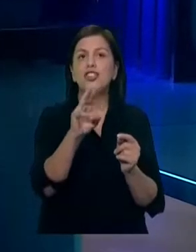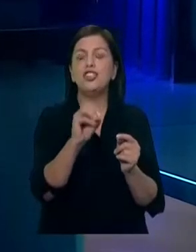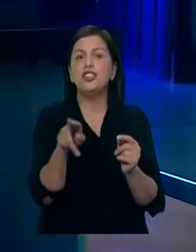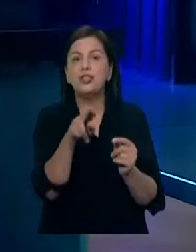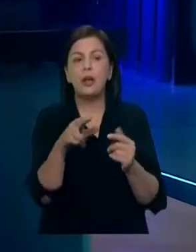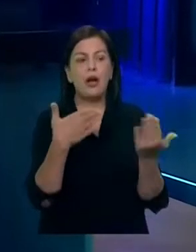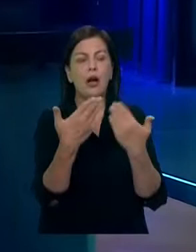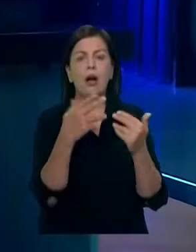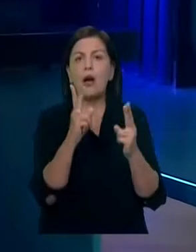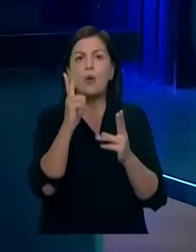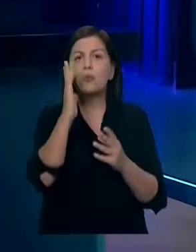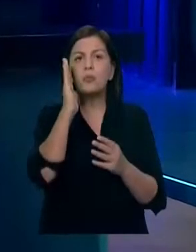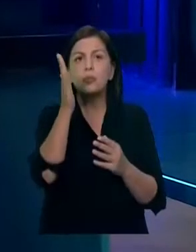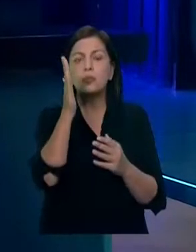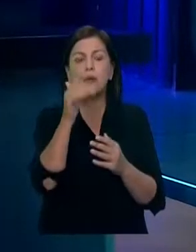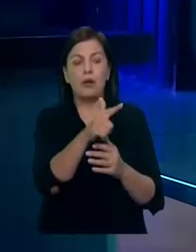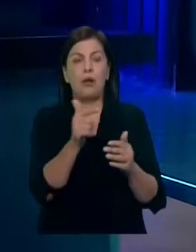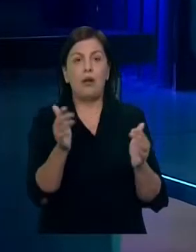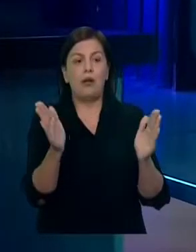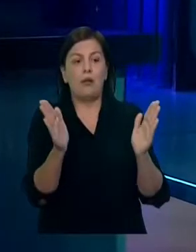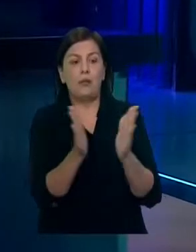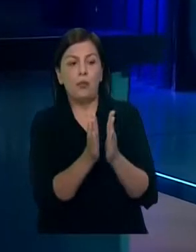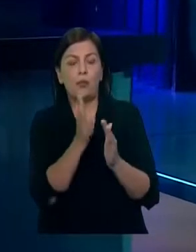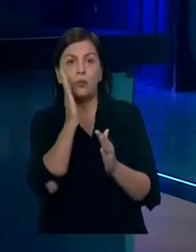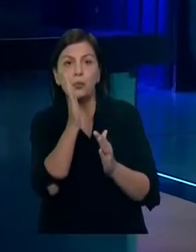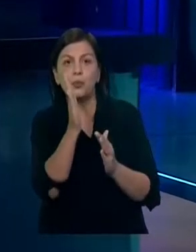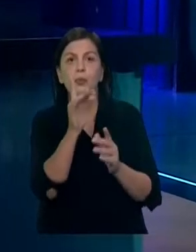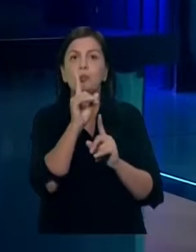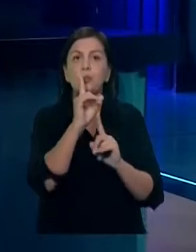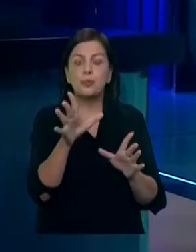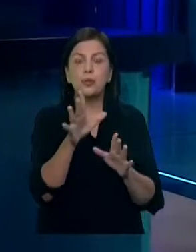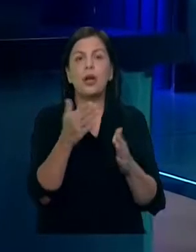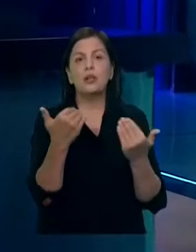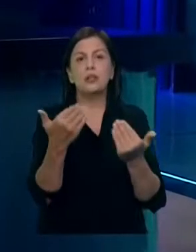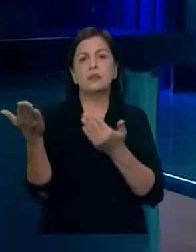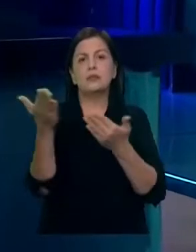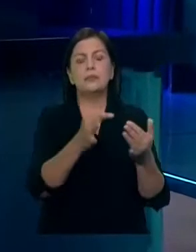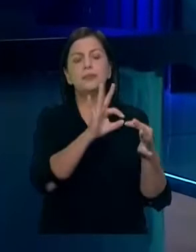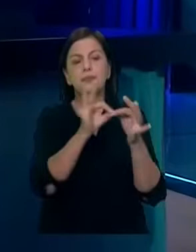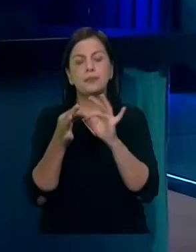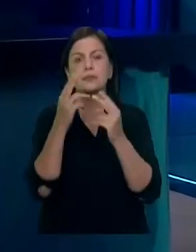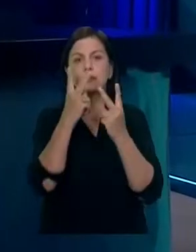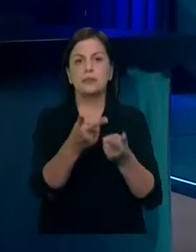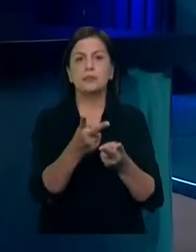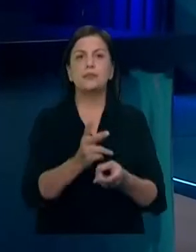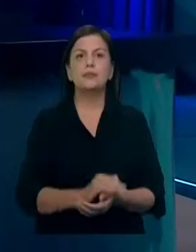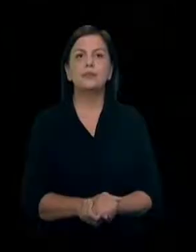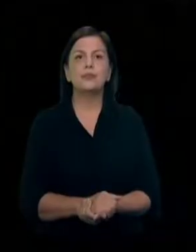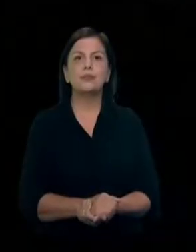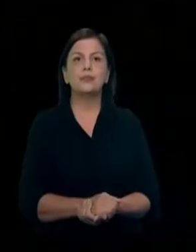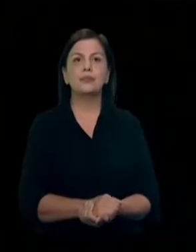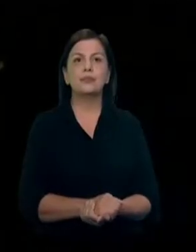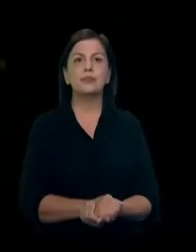Qərblə talibləri yaxınlaşdıracaq mı? Bütün bu sualların cavabını sıradakı sujetimizdən öyrənəcəksiniz. İzləyək.